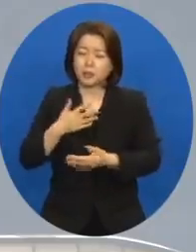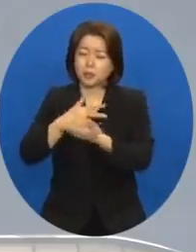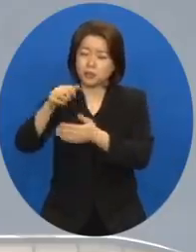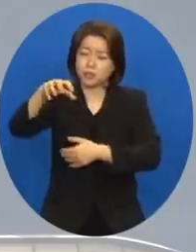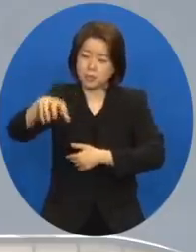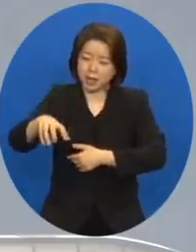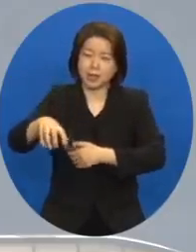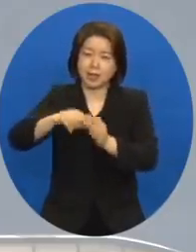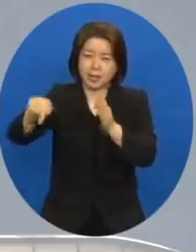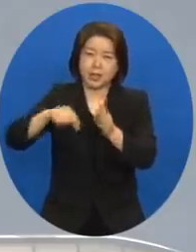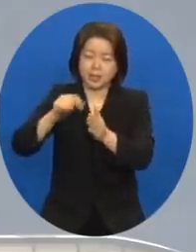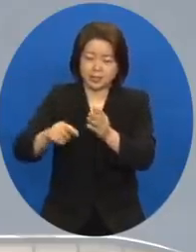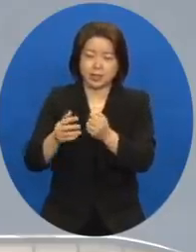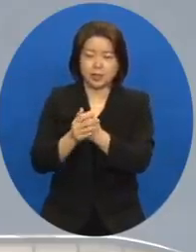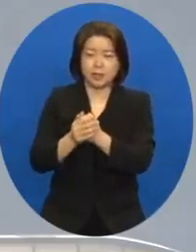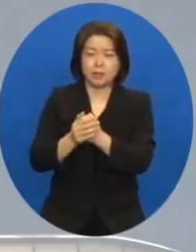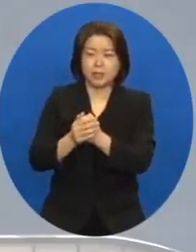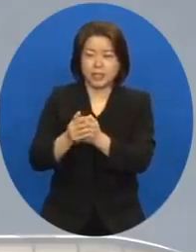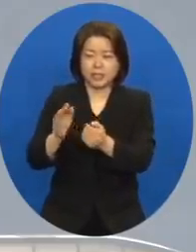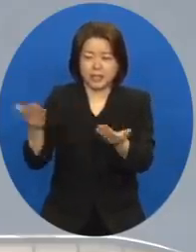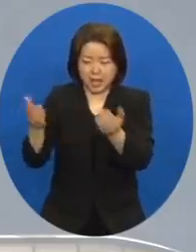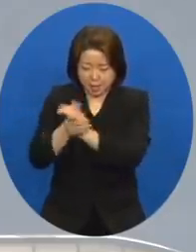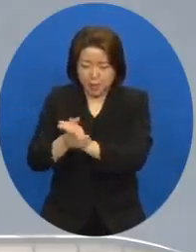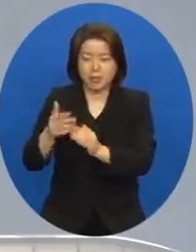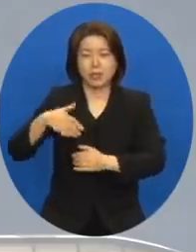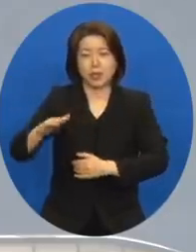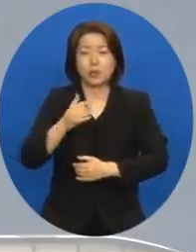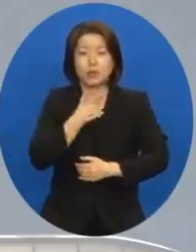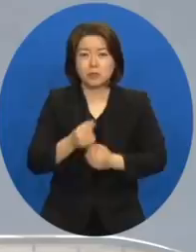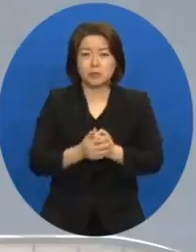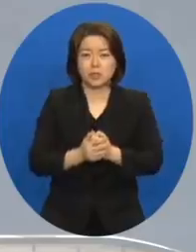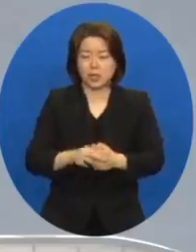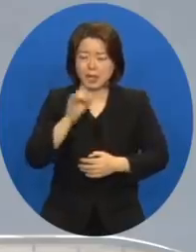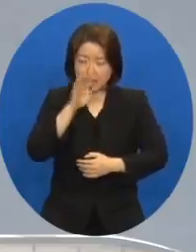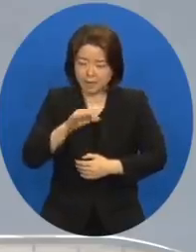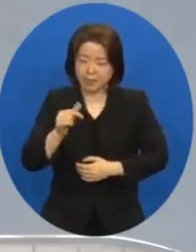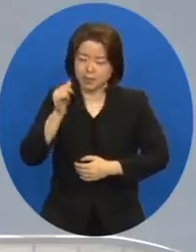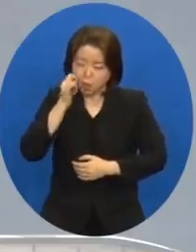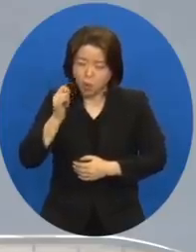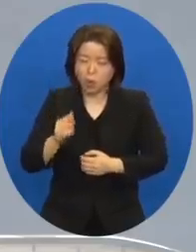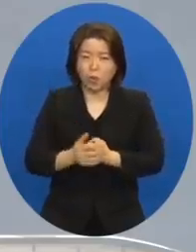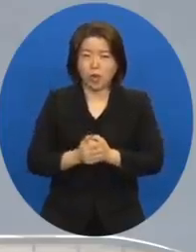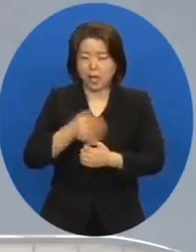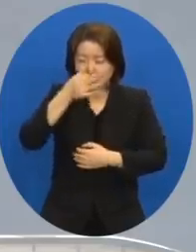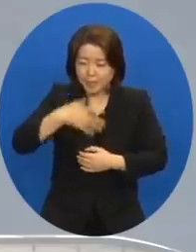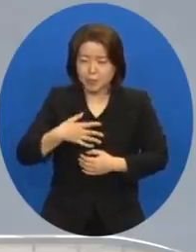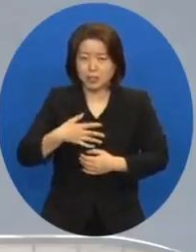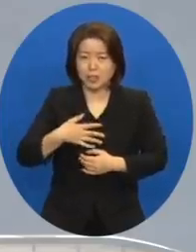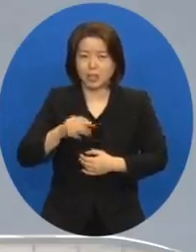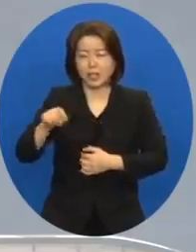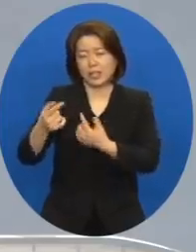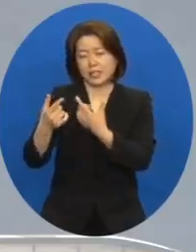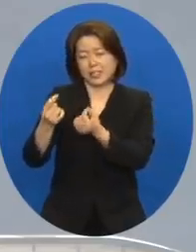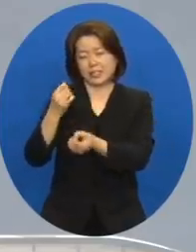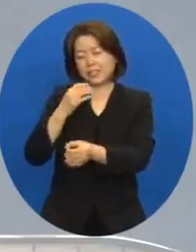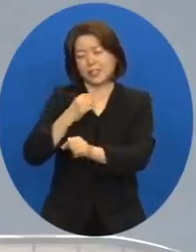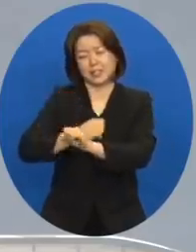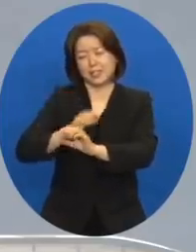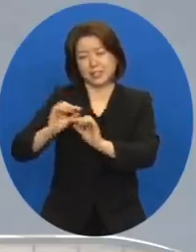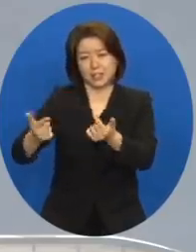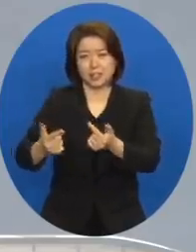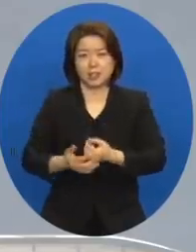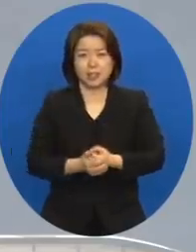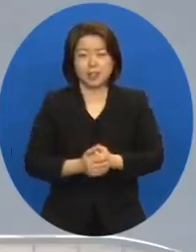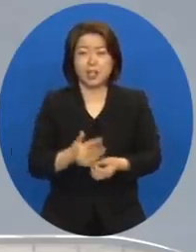앞에 아멘하고 나가겠습니다 안 된다 못한다 힘들다 그렇게 하지 않겠습니다